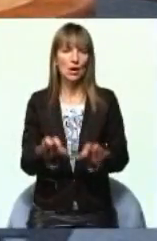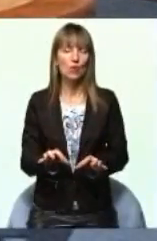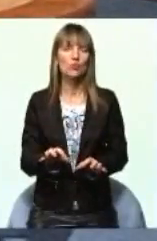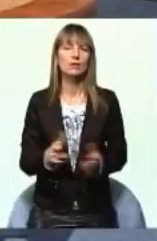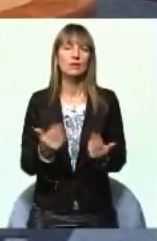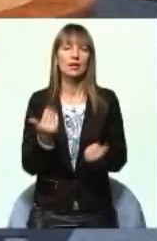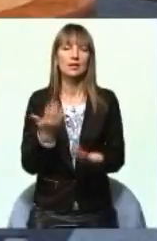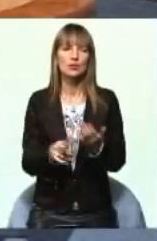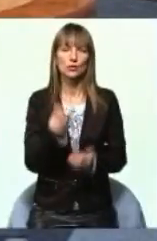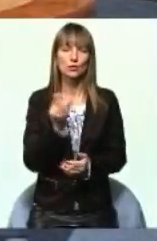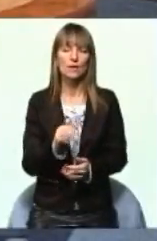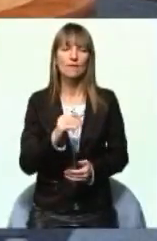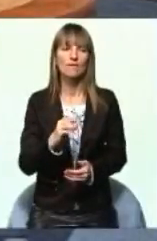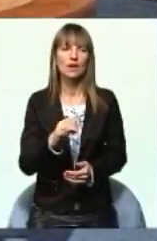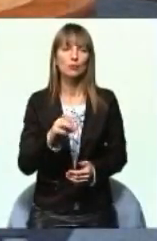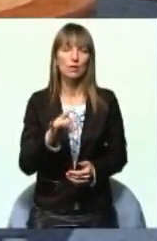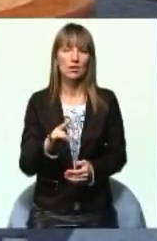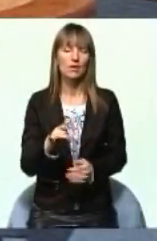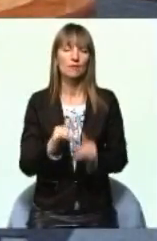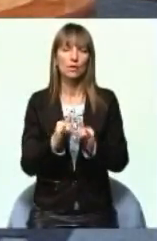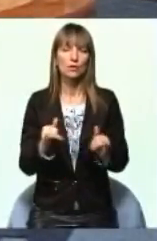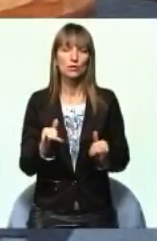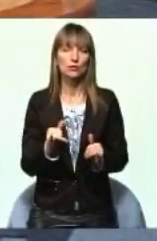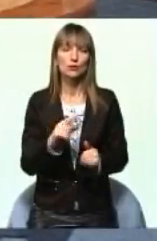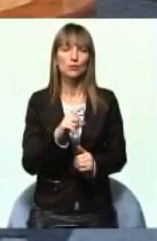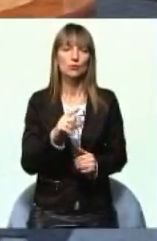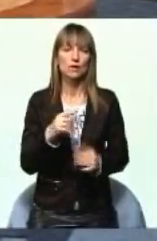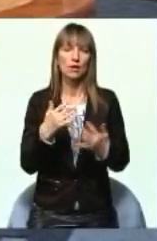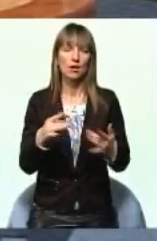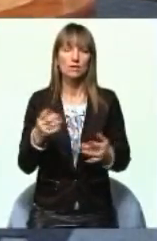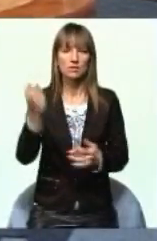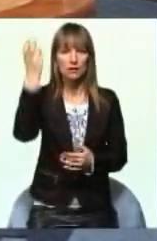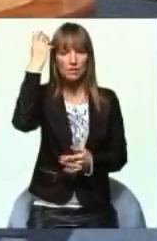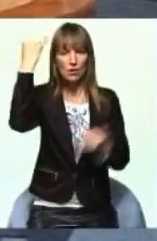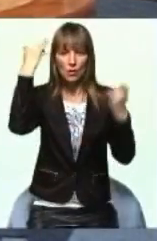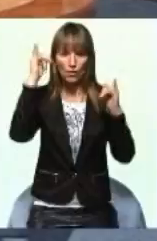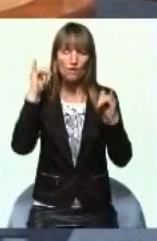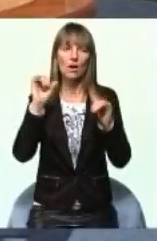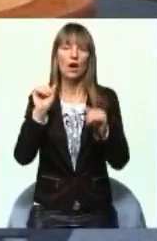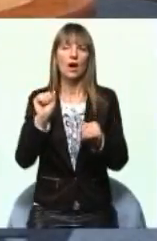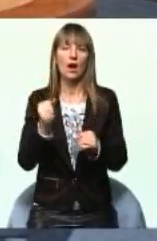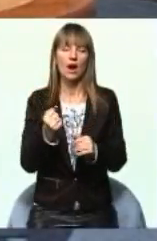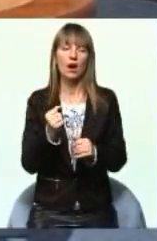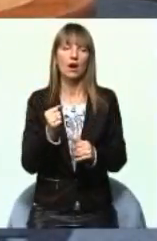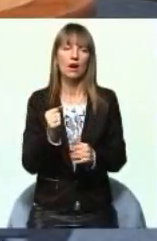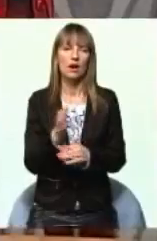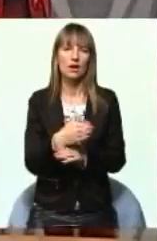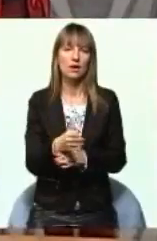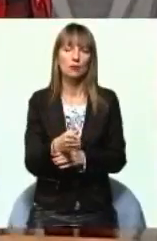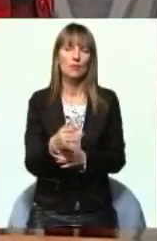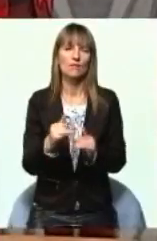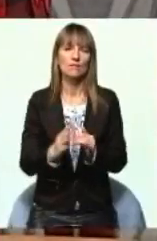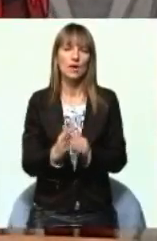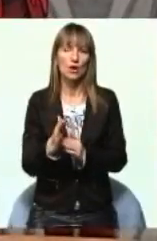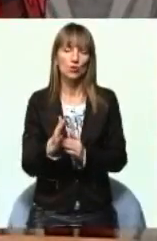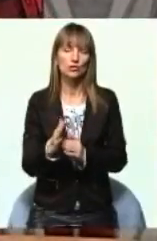Якщо людина фермер, вона вирощує худобу, а рибні господарі вирощують рибу. Ну і, власне кажучи, так, щоб піклуватися про нашу рибу, щоб